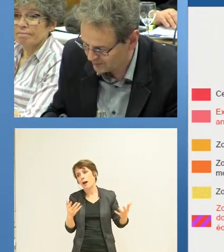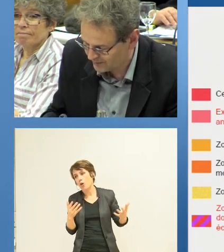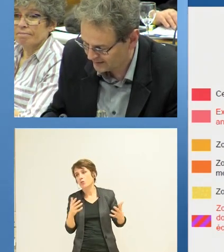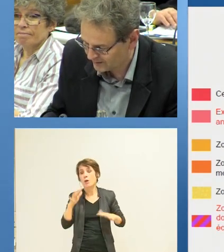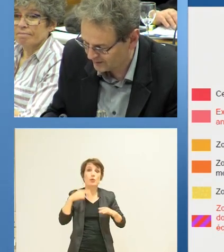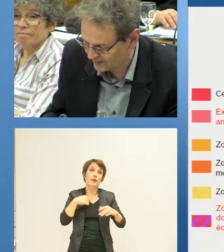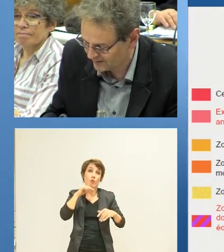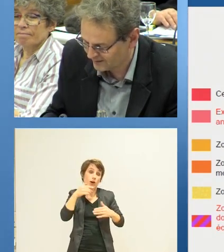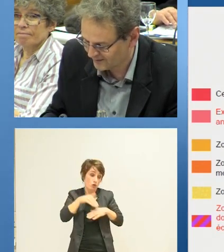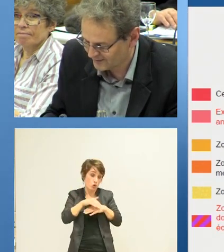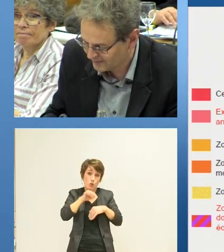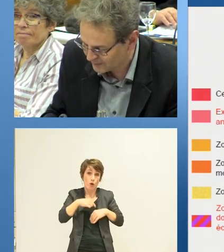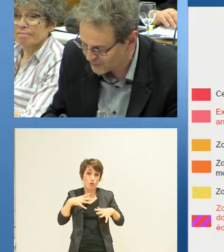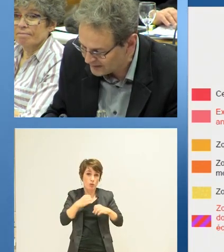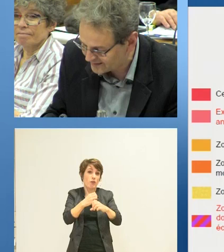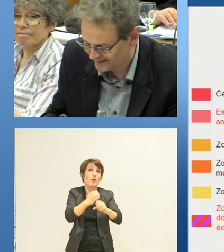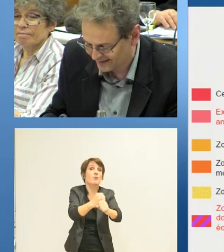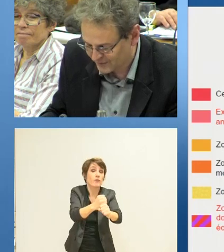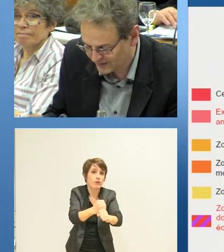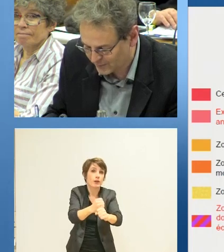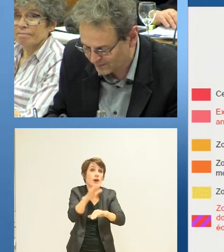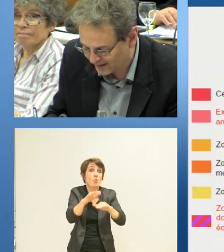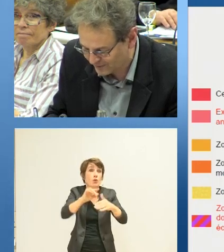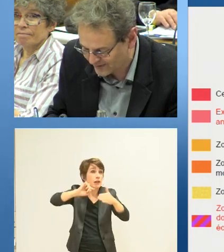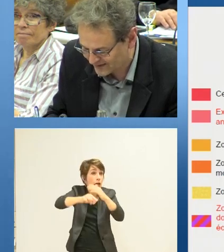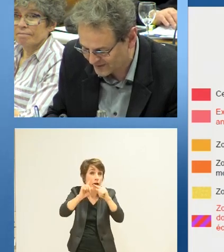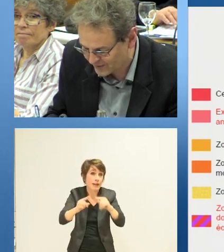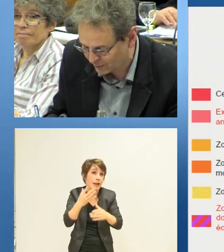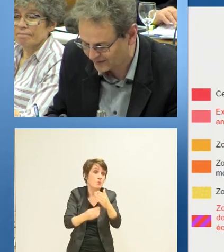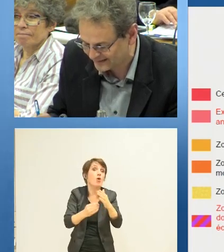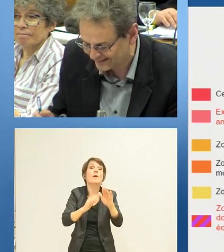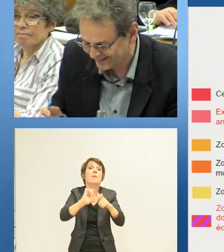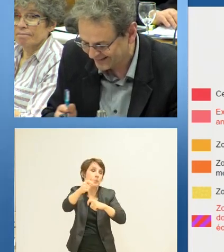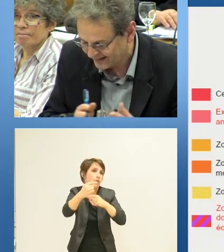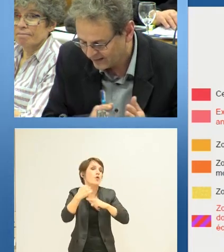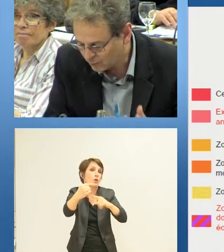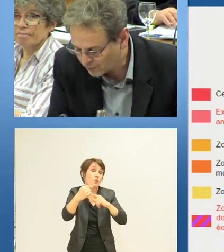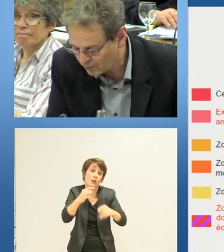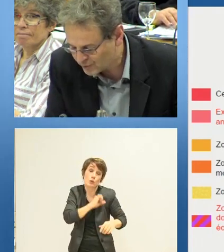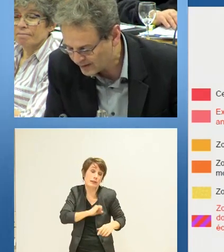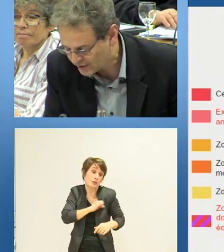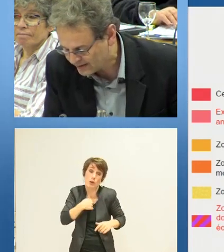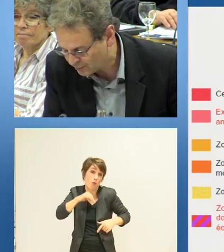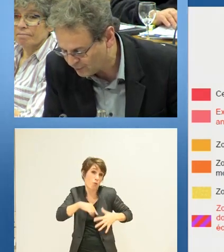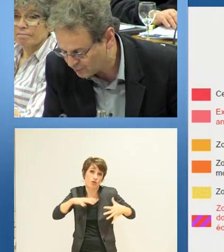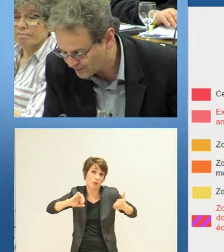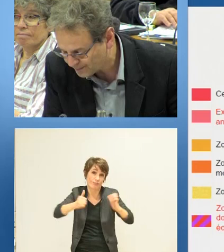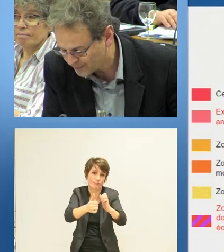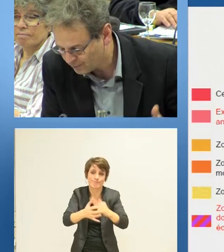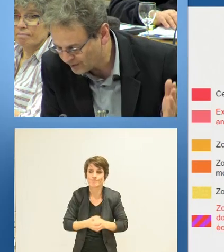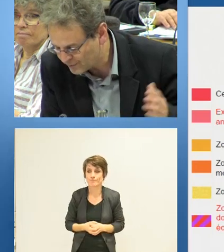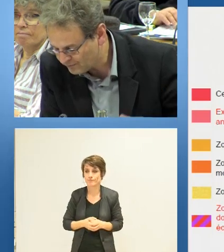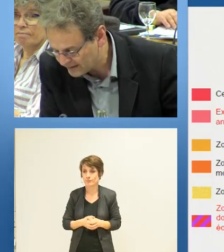pourrons peut-être en débattre ensuite et je m'en excuse par avance si je vais trop vite donc le zonage a été revu